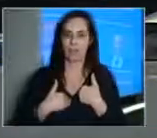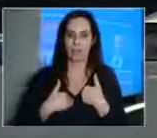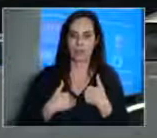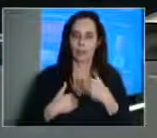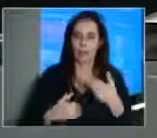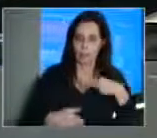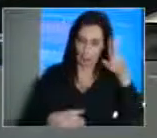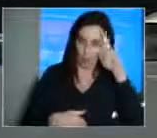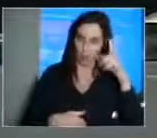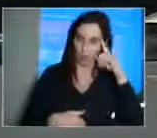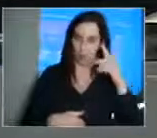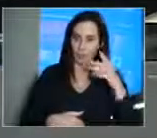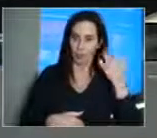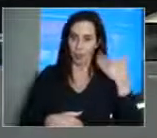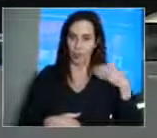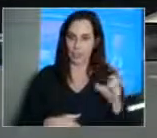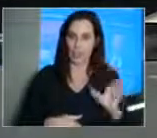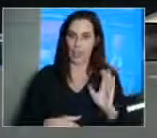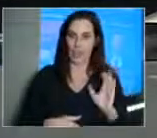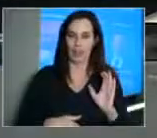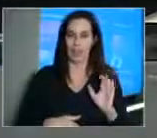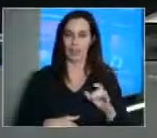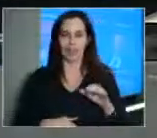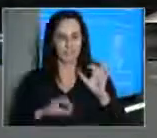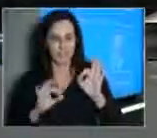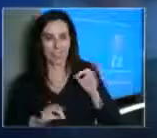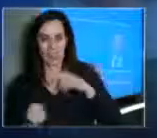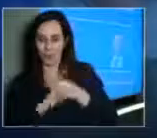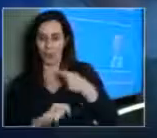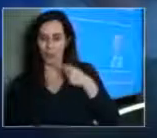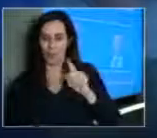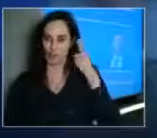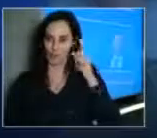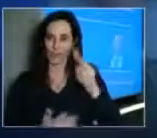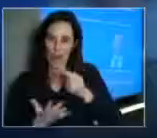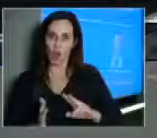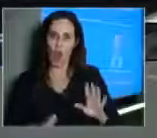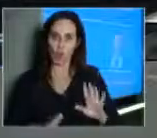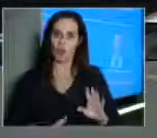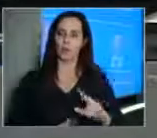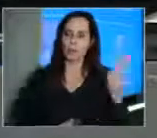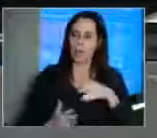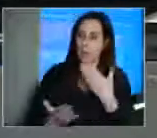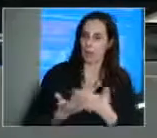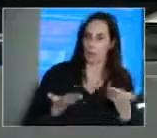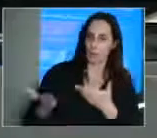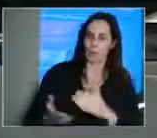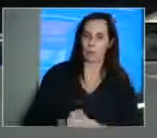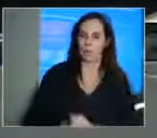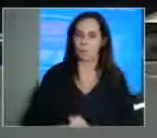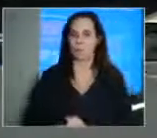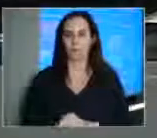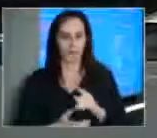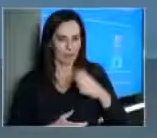אני בליכוד, לדעתי, עוד כשהיית בגן ילדים. זה בסדר גמור, זה לא הופך אותי למישהו שלא יודע לקרוא. נכון, אז תקרא את המצע שלנו, אתה מוזמן. קראתי.